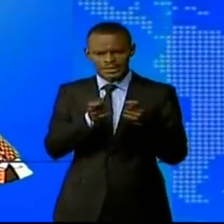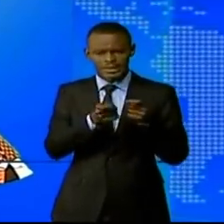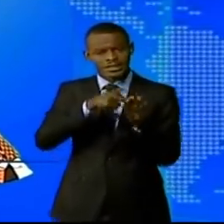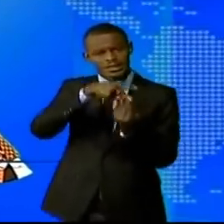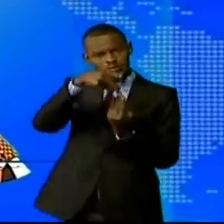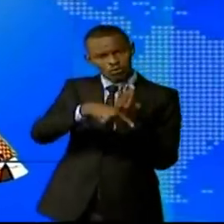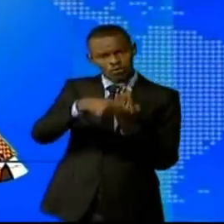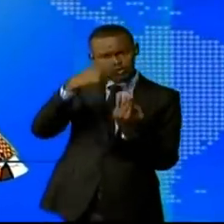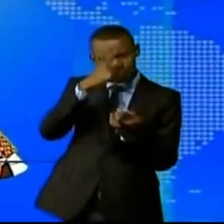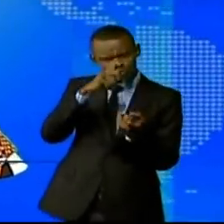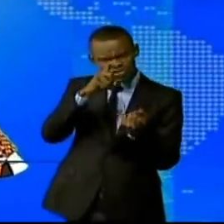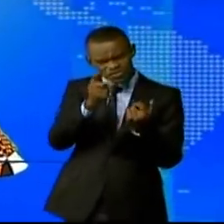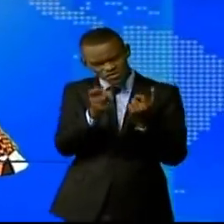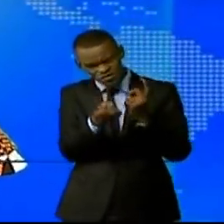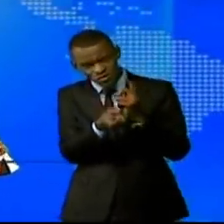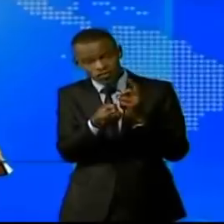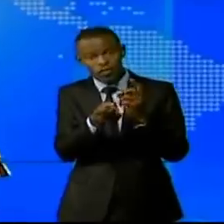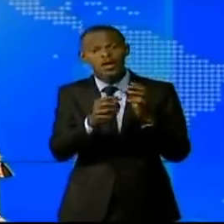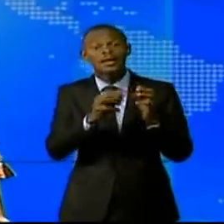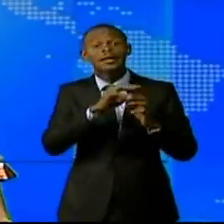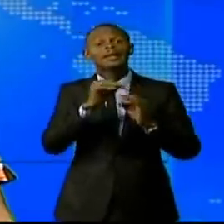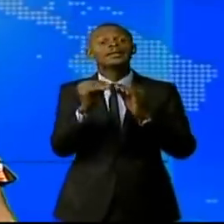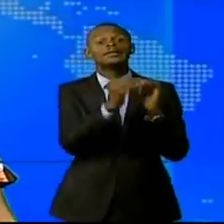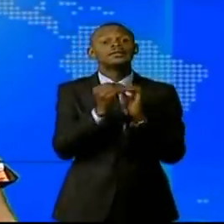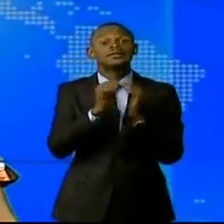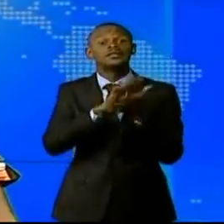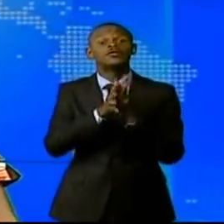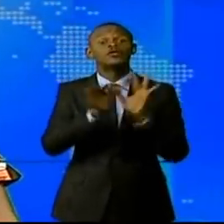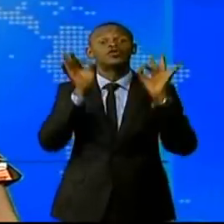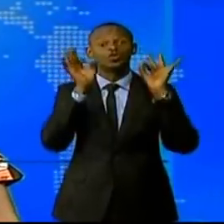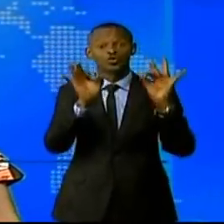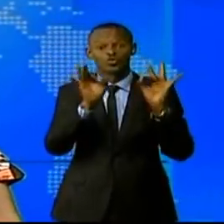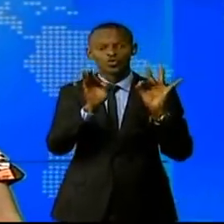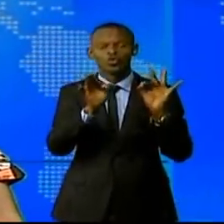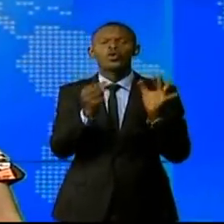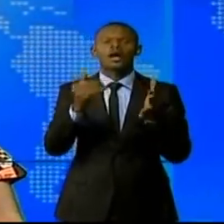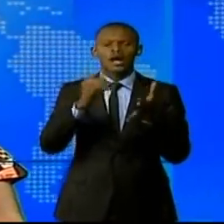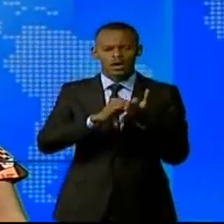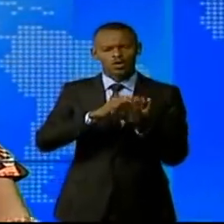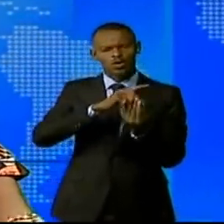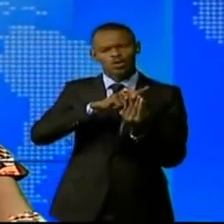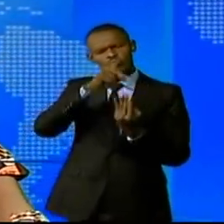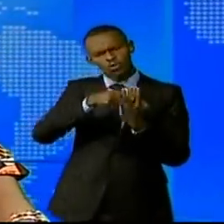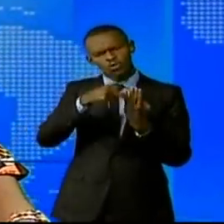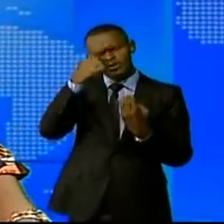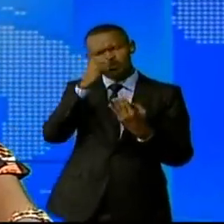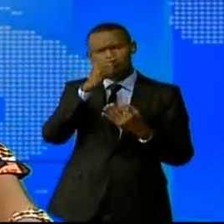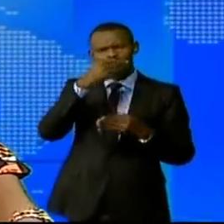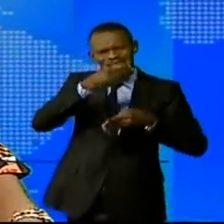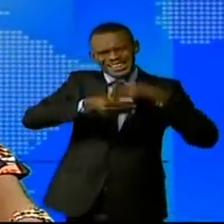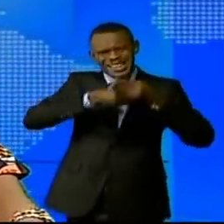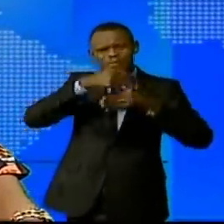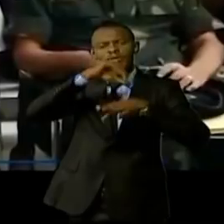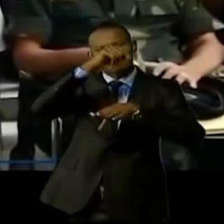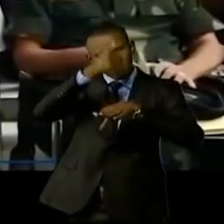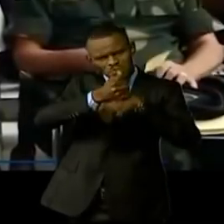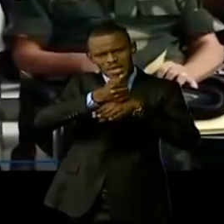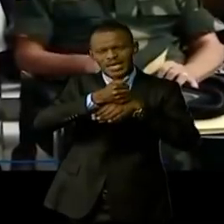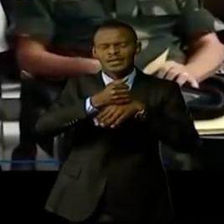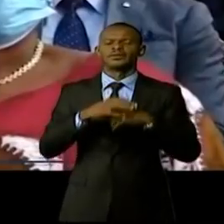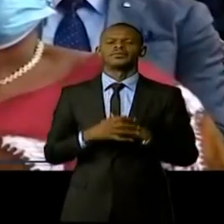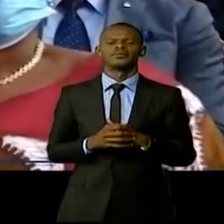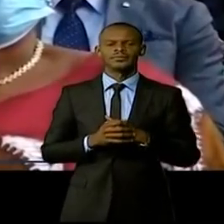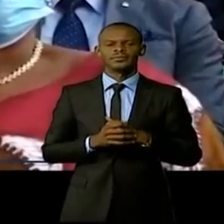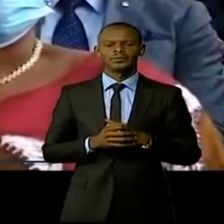de projet de lutte contre la corruption et la consolidation de la paix en RDC. Réunion